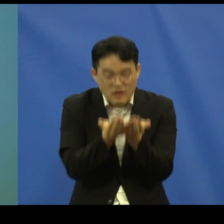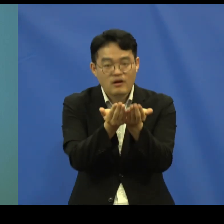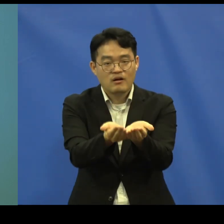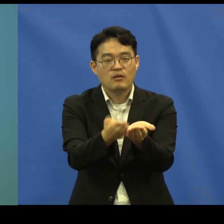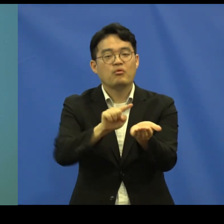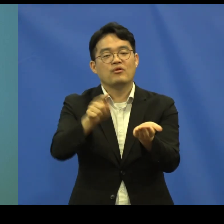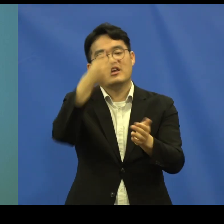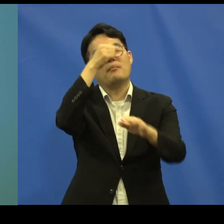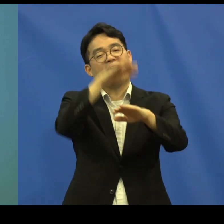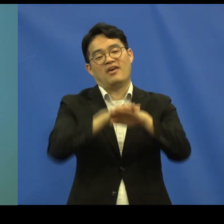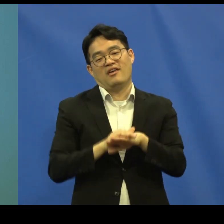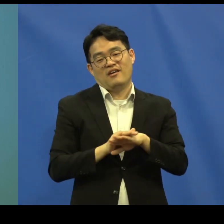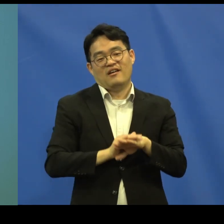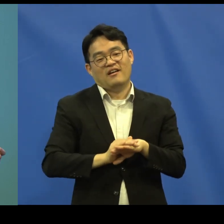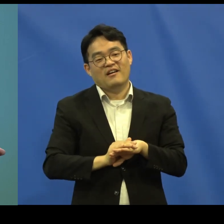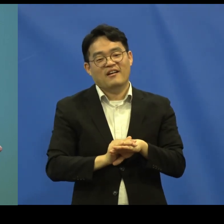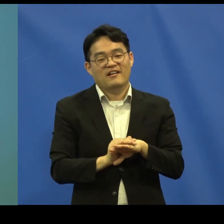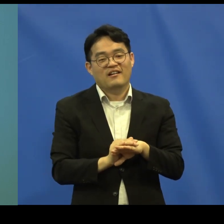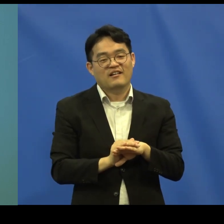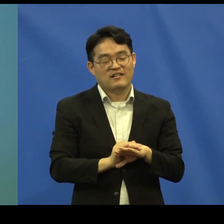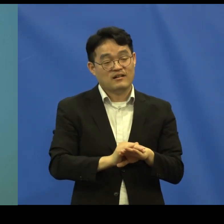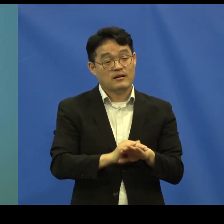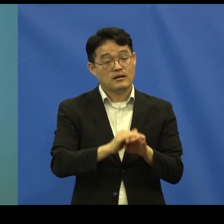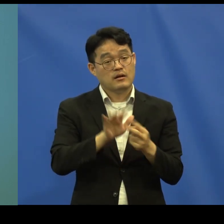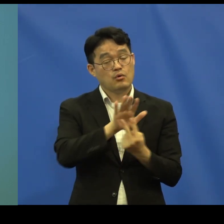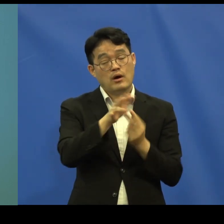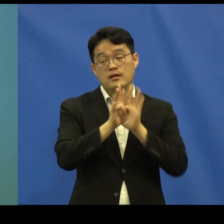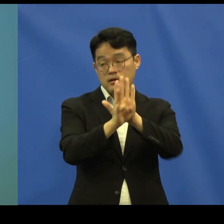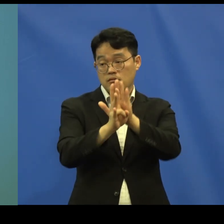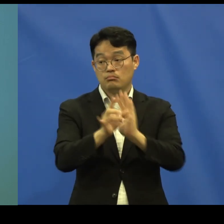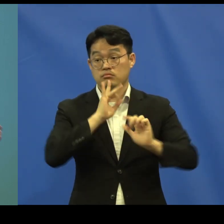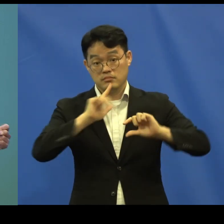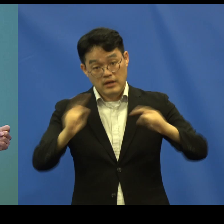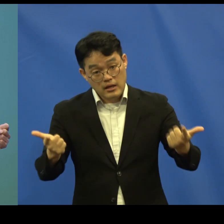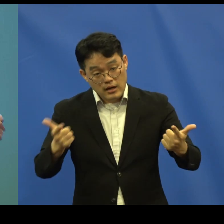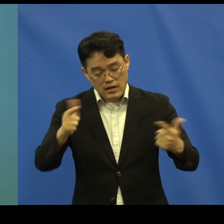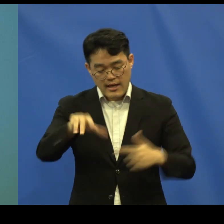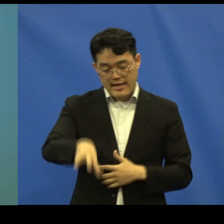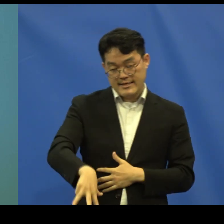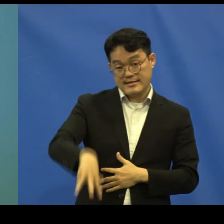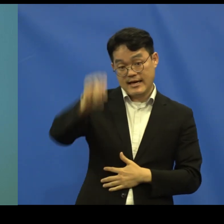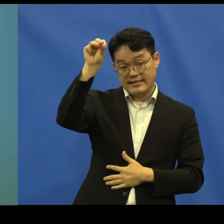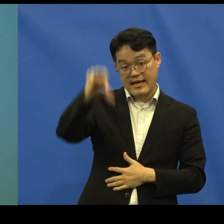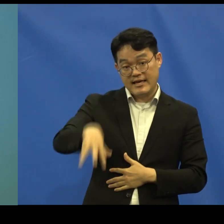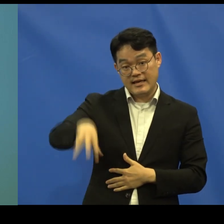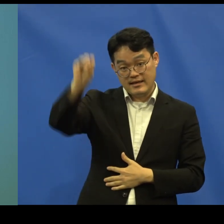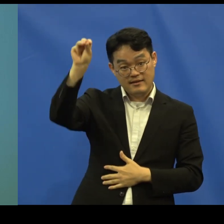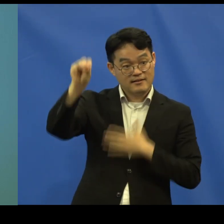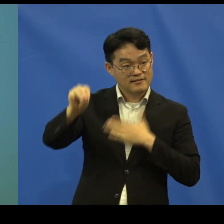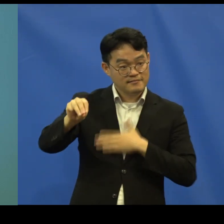요한계시록만 그런 게 아니고 창세기로 가면 이 성경의 가장 앞에 있는